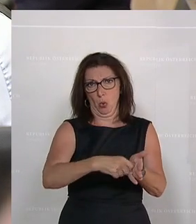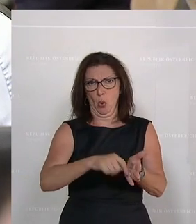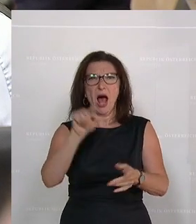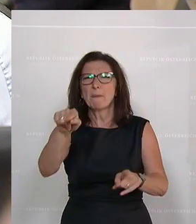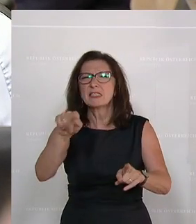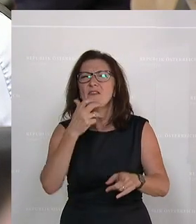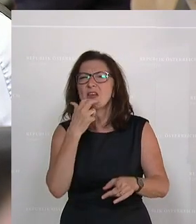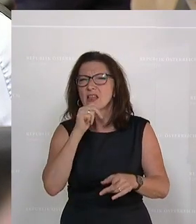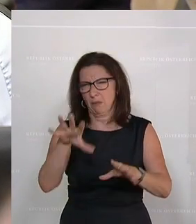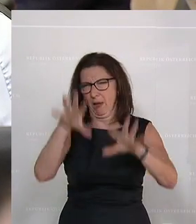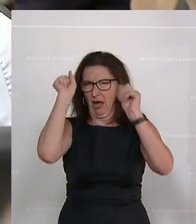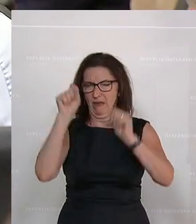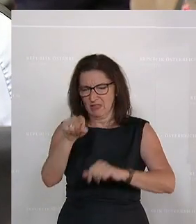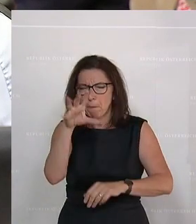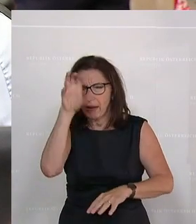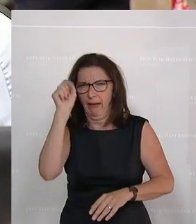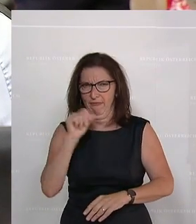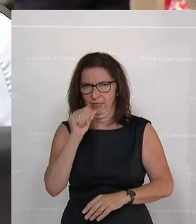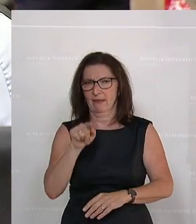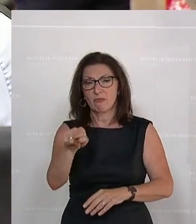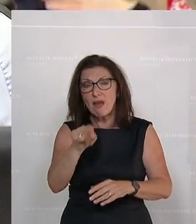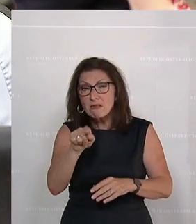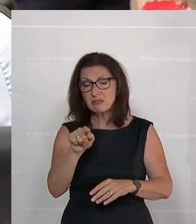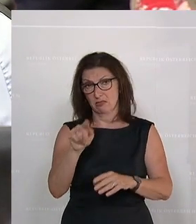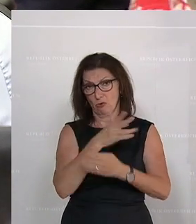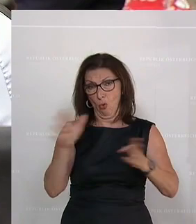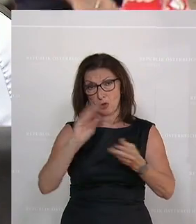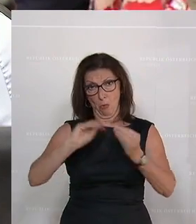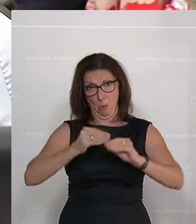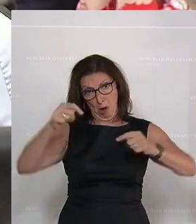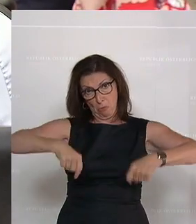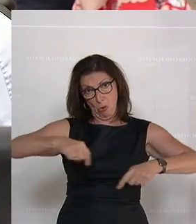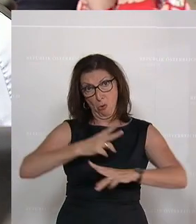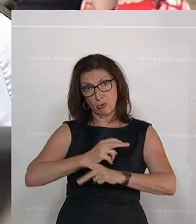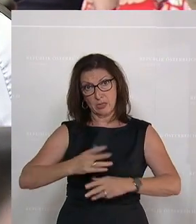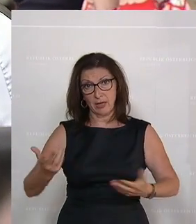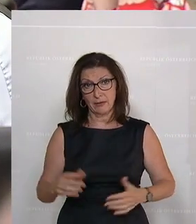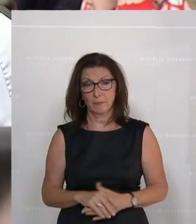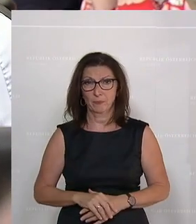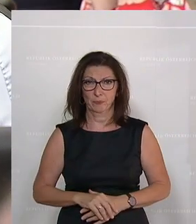in kassel einfach nicht hinein und das ist ein riesiges problem vor dem wir in österreich stehen